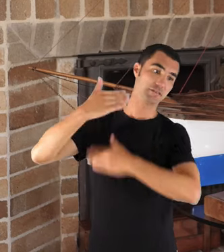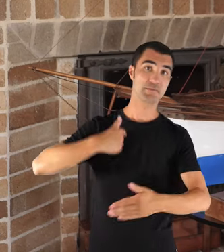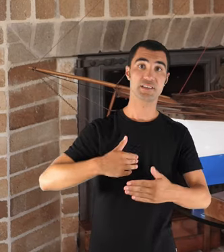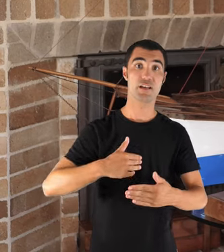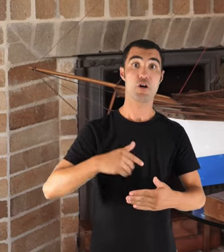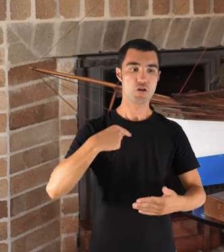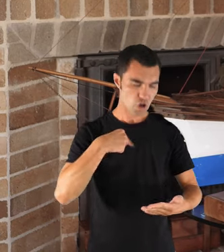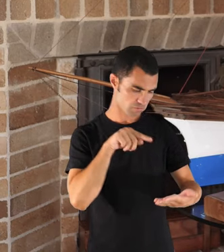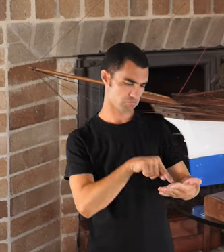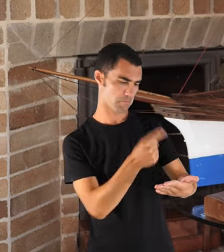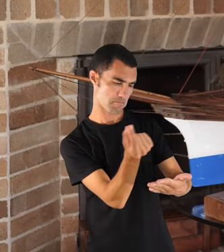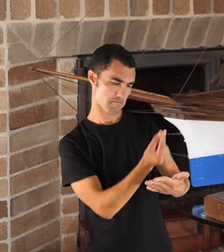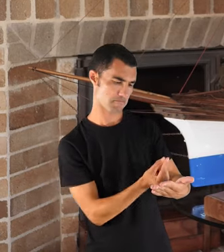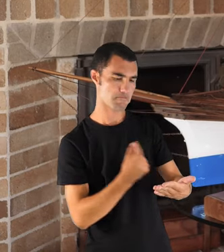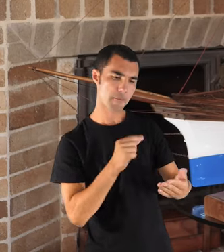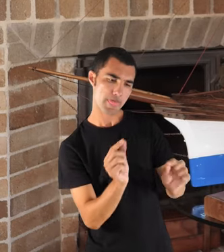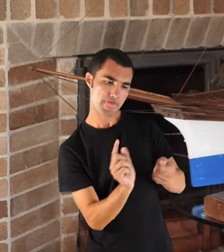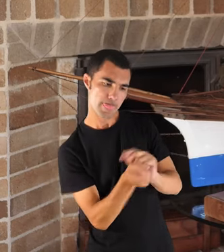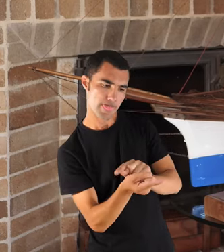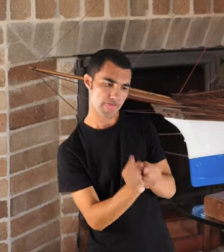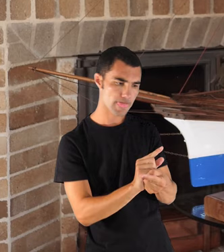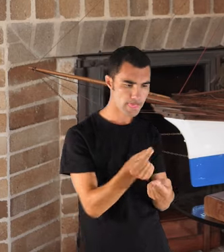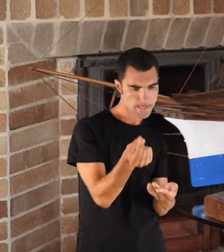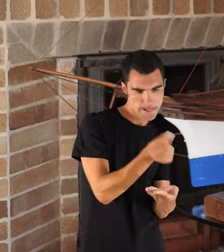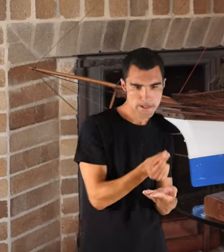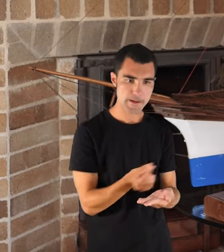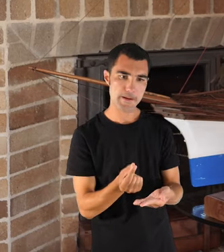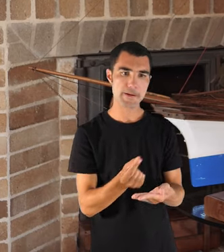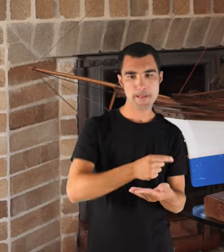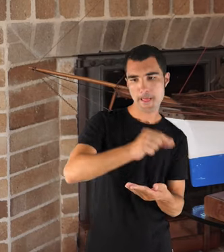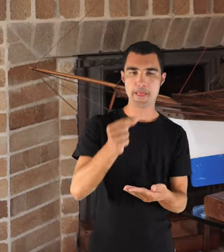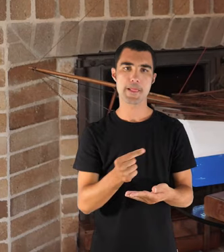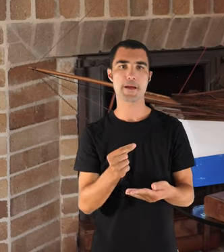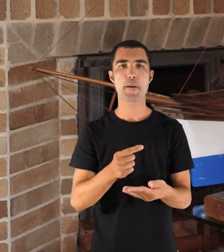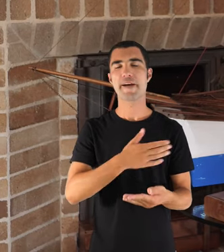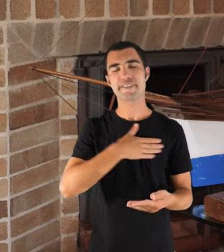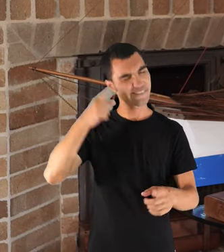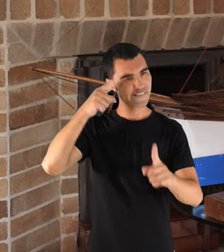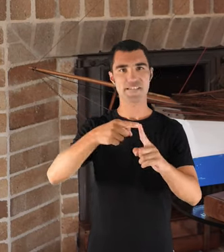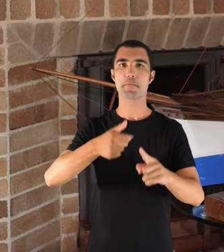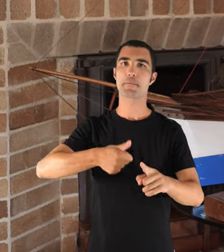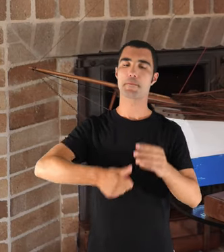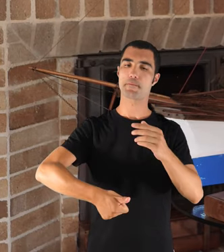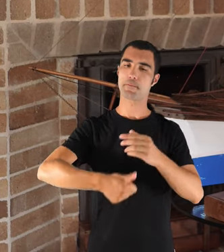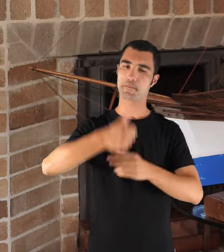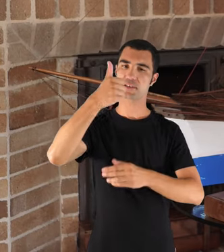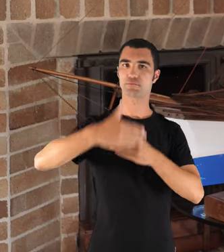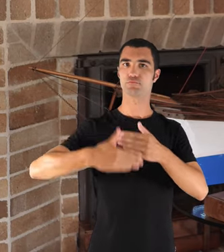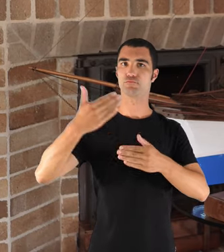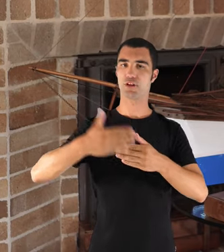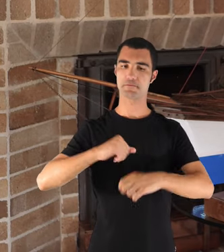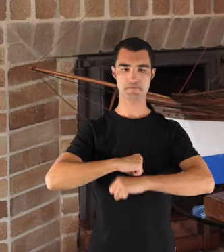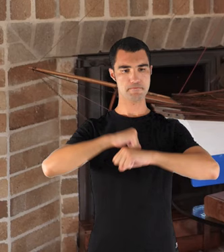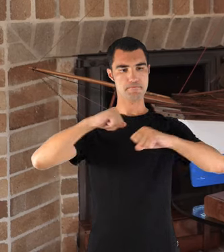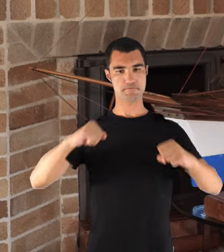fer-vos un poc més moderns, és a dir, dar-vos un poc més de màniga, un poc més de mura i